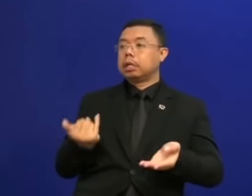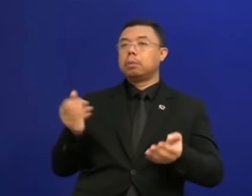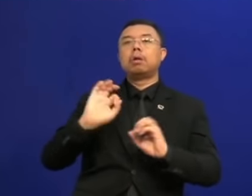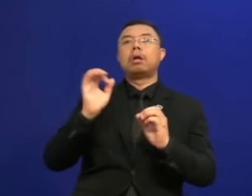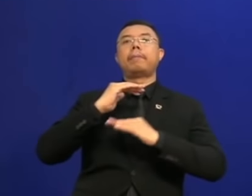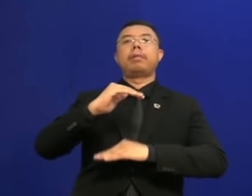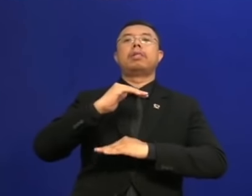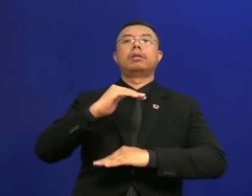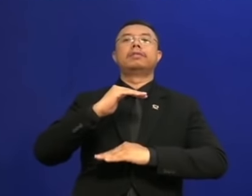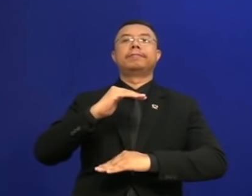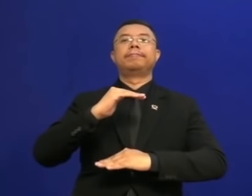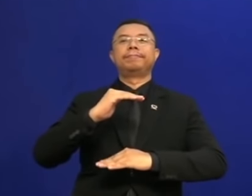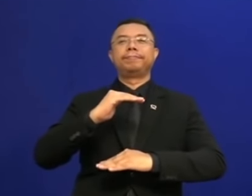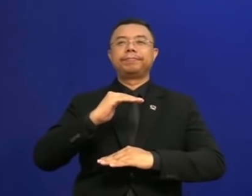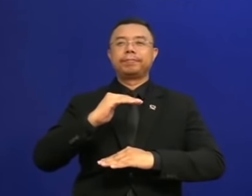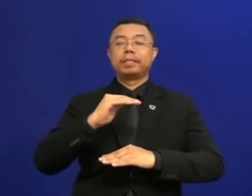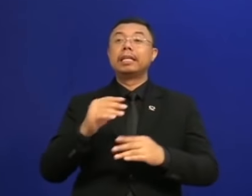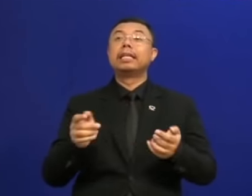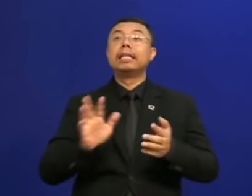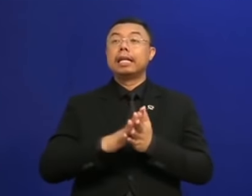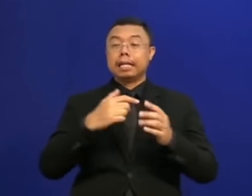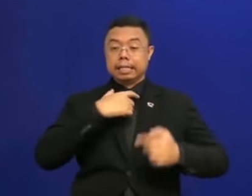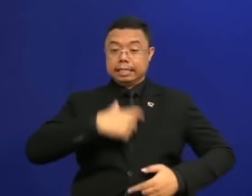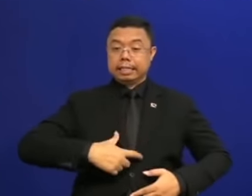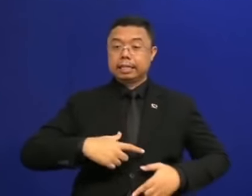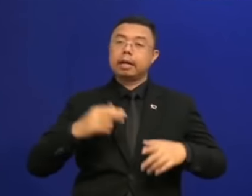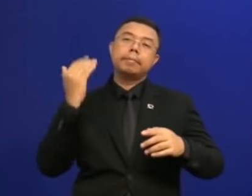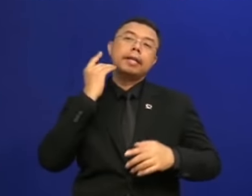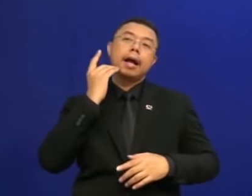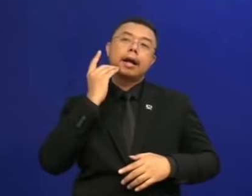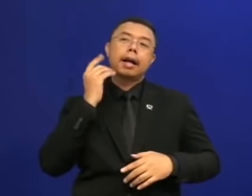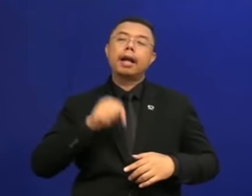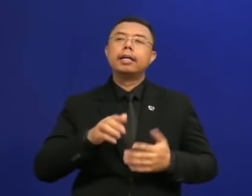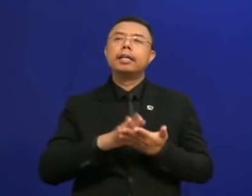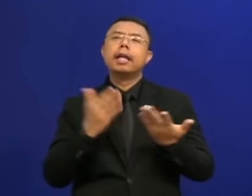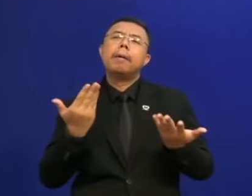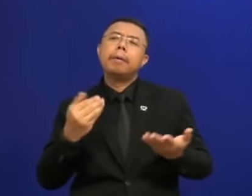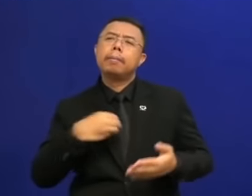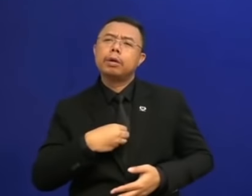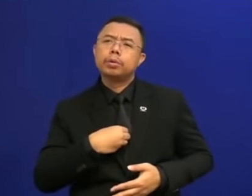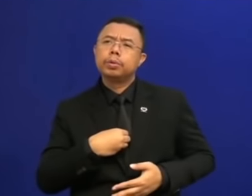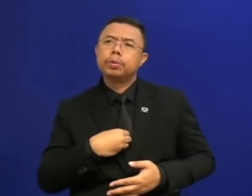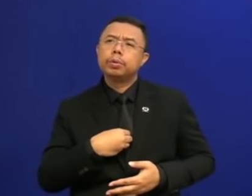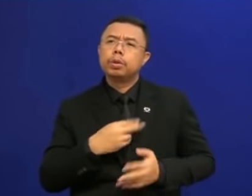tanpa batas. Nah, sikap berjaga-jaga di sini maksudnya,